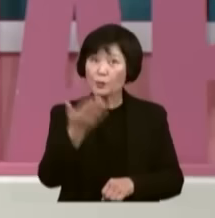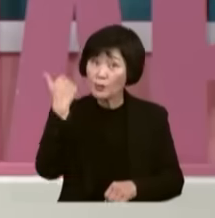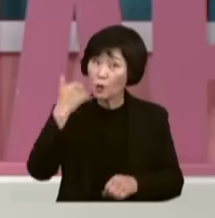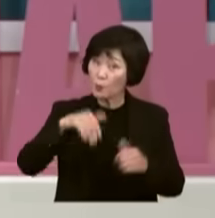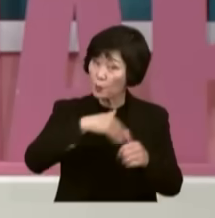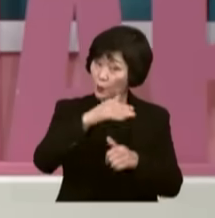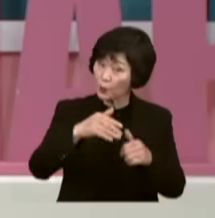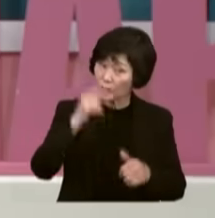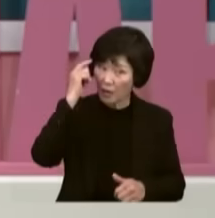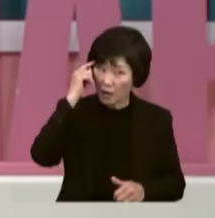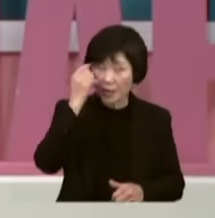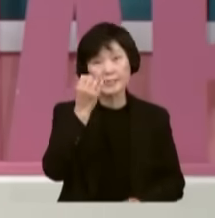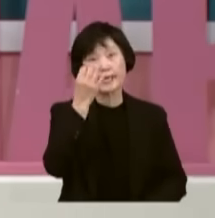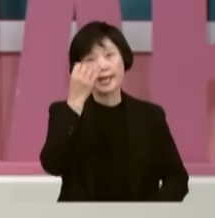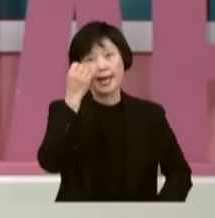딱 가서